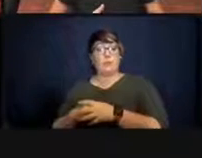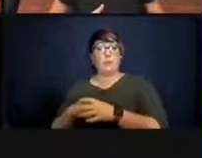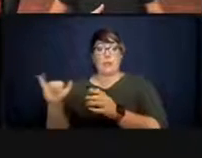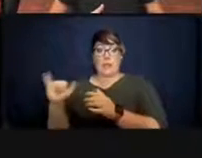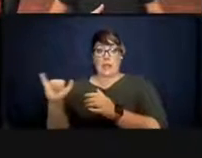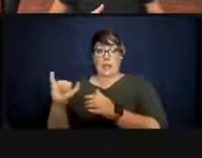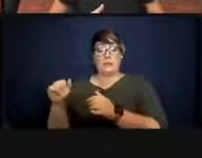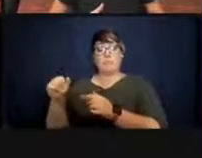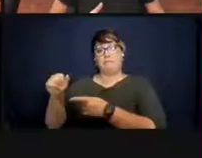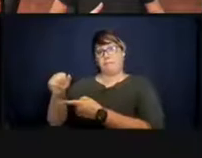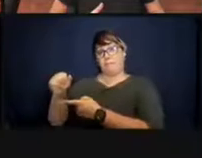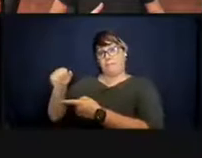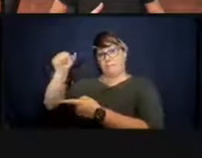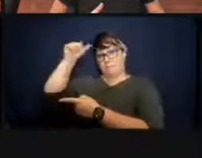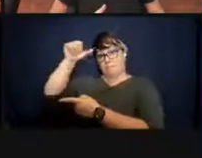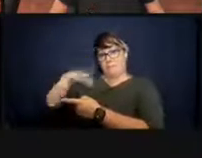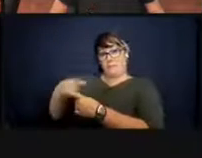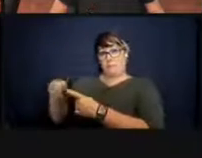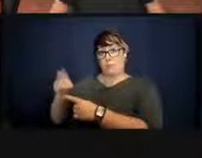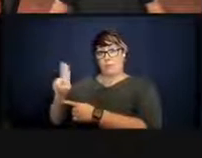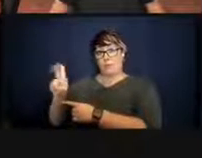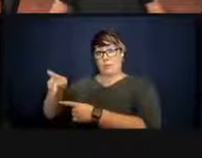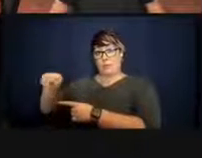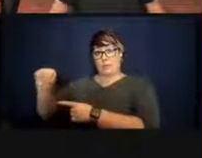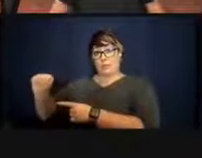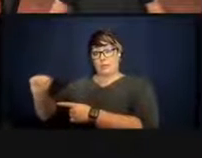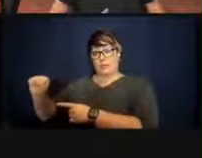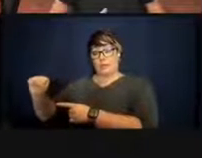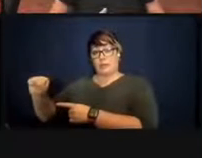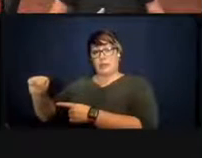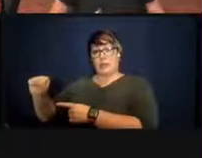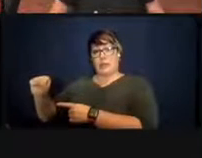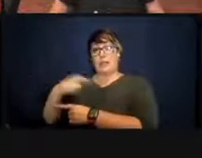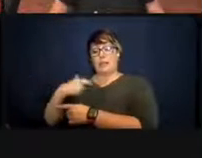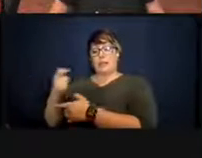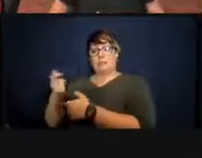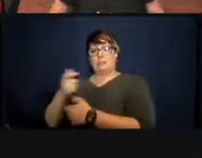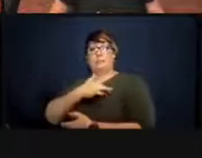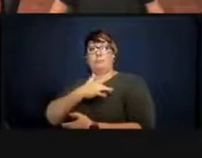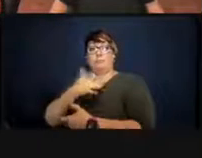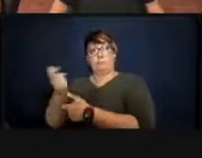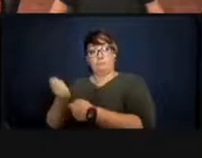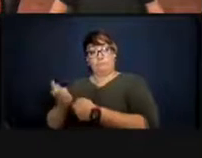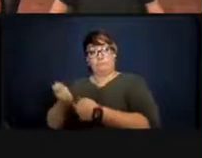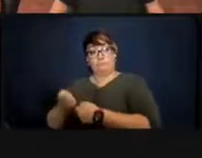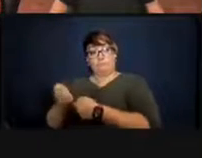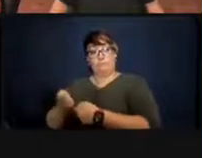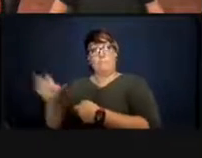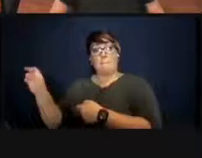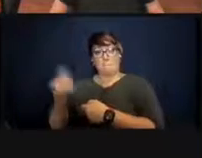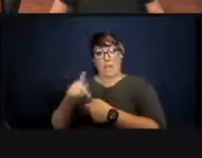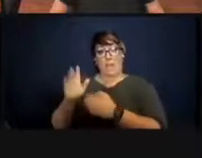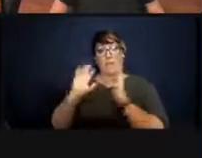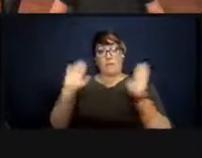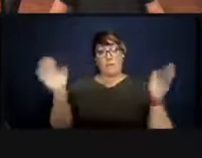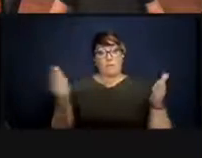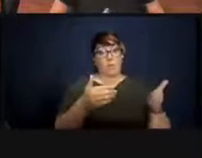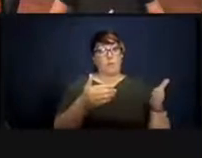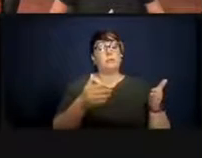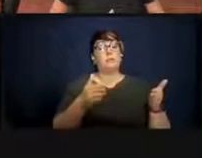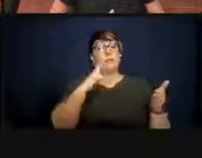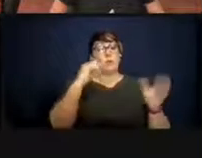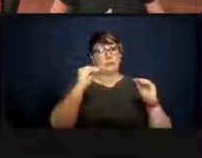الأمر، ولكن أريد العودة في الجي سي بي اس. هذه هي الأمور الأساسية التي نحن نقوم بها. نعم،